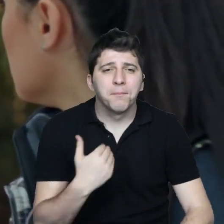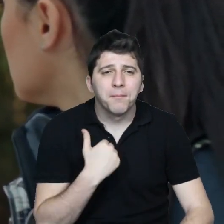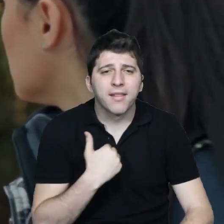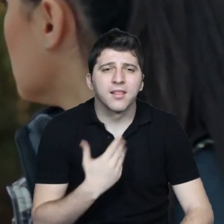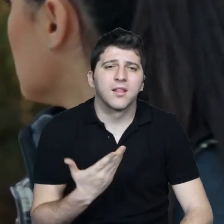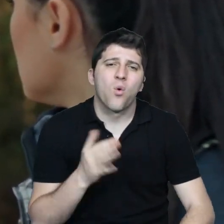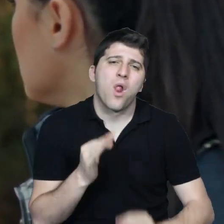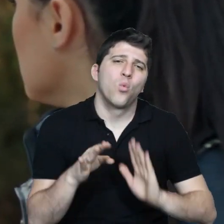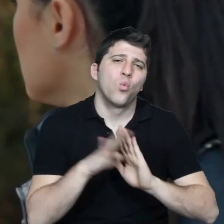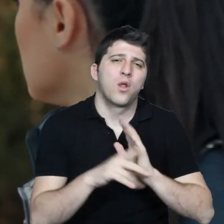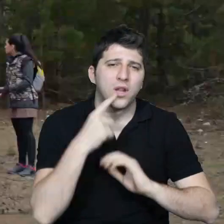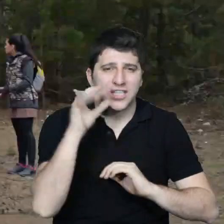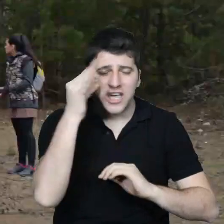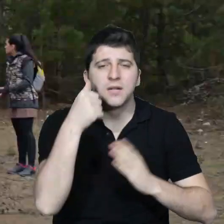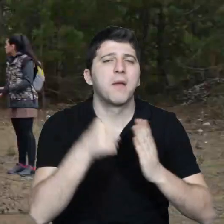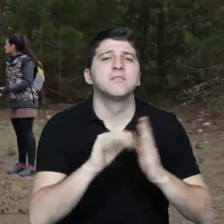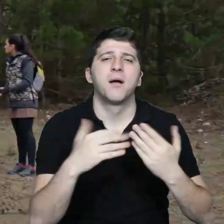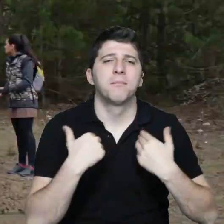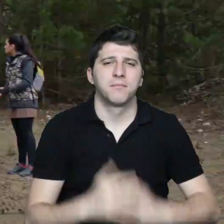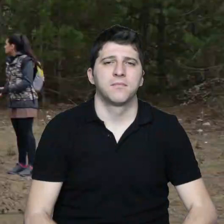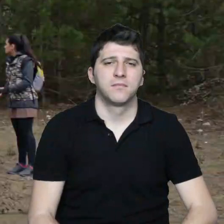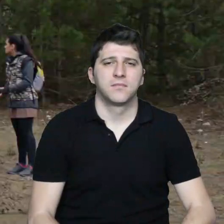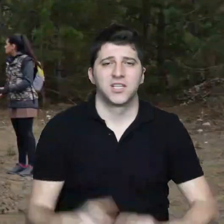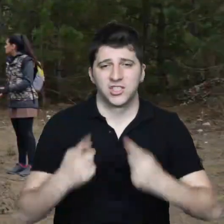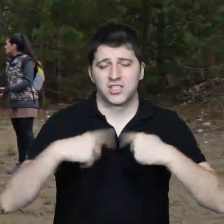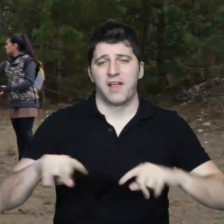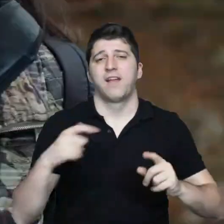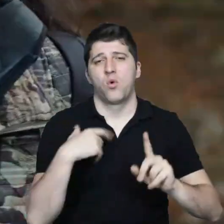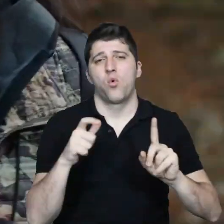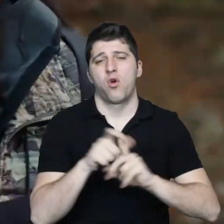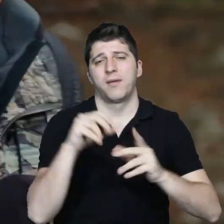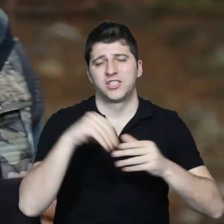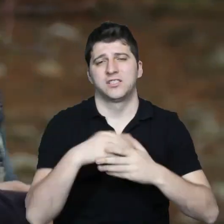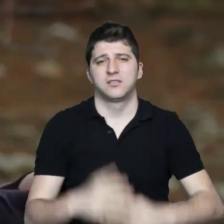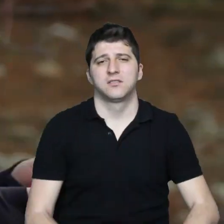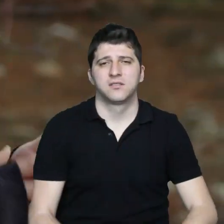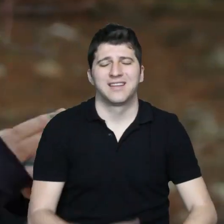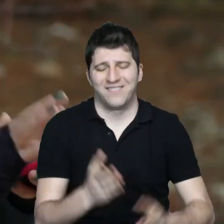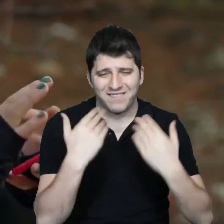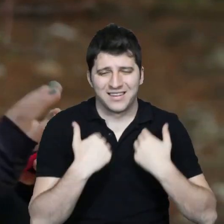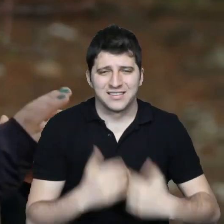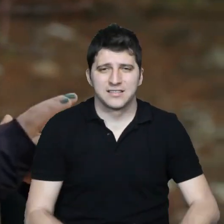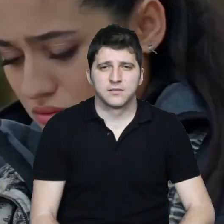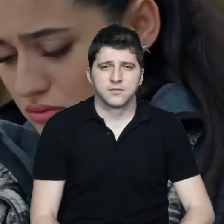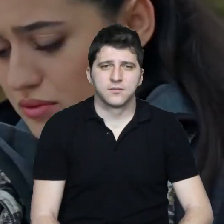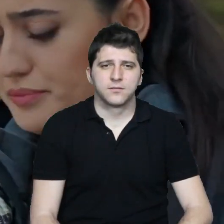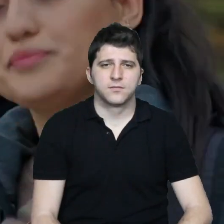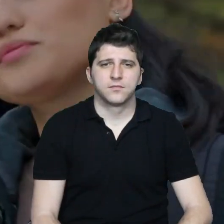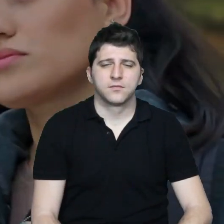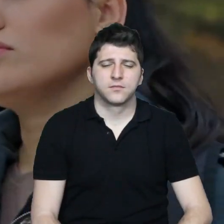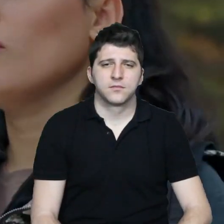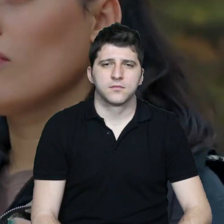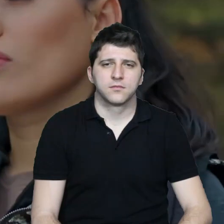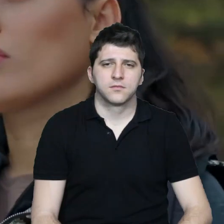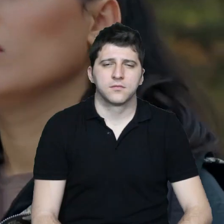prensip olarak yeşile basmıyorum. Bir nevi çevreyi koruma durumu yani. Ver şunu. Arama yaptı. Asil'in